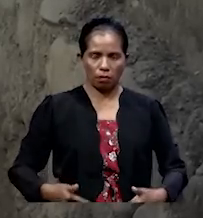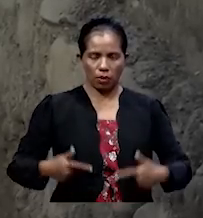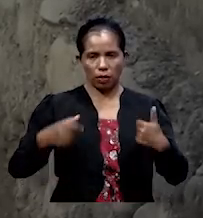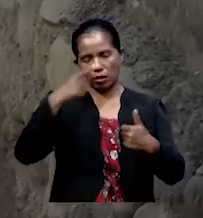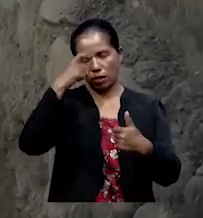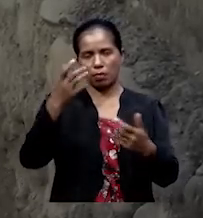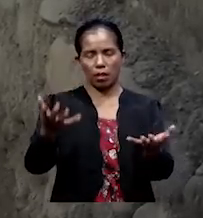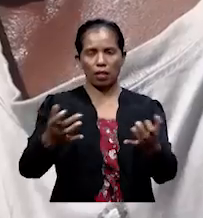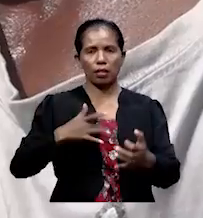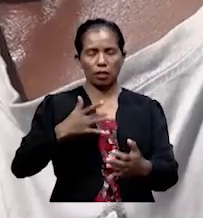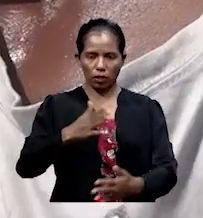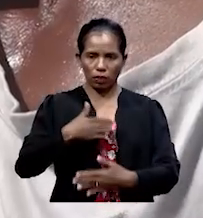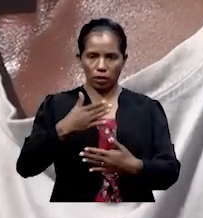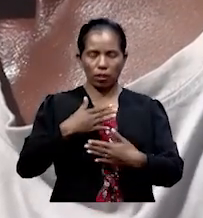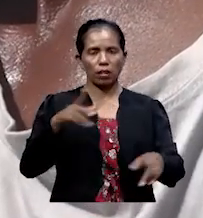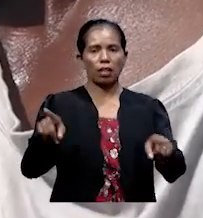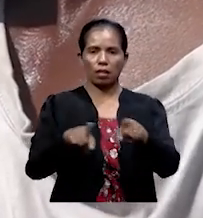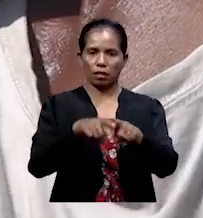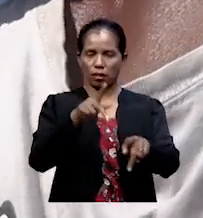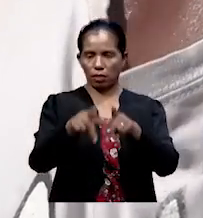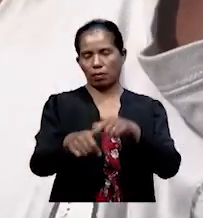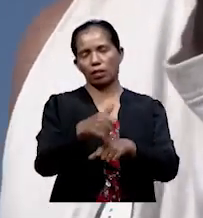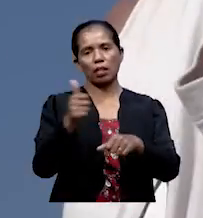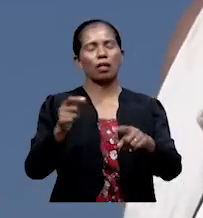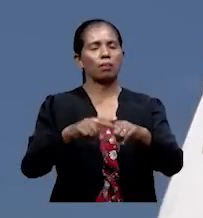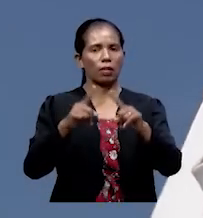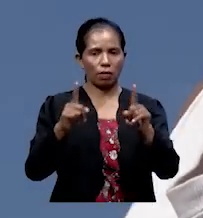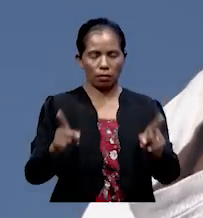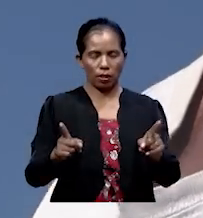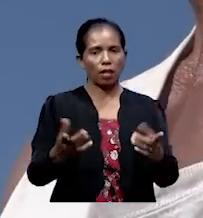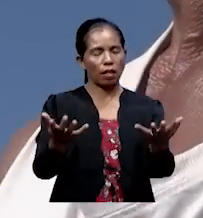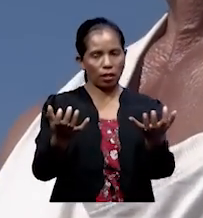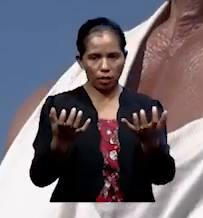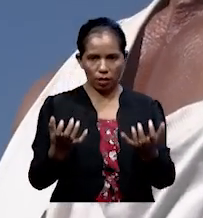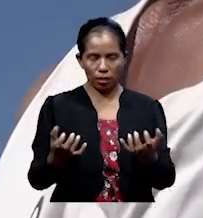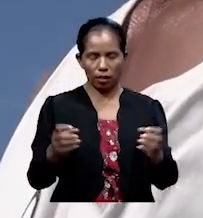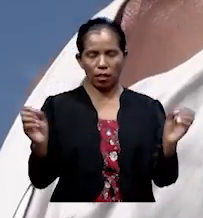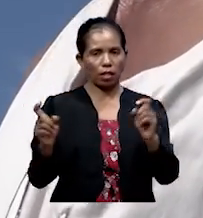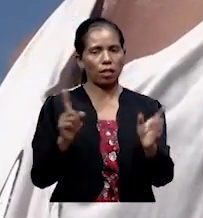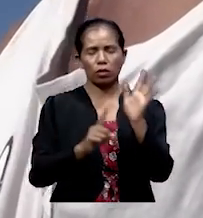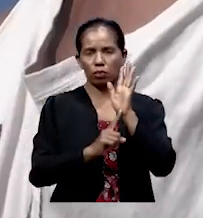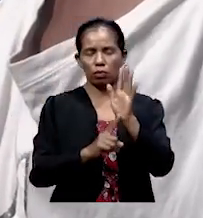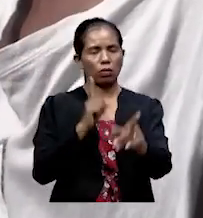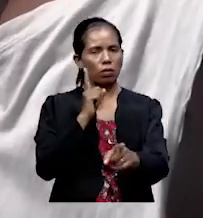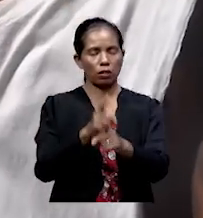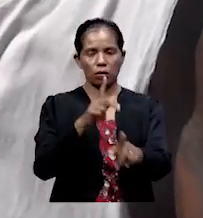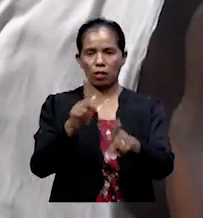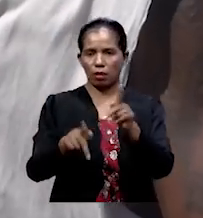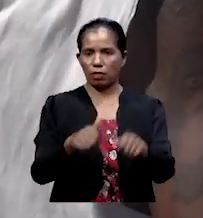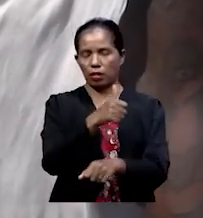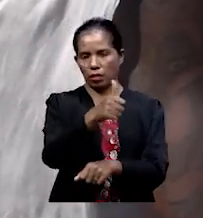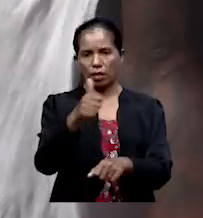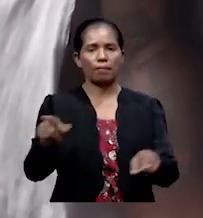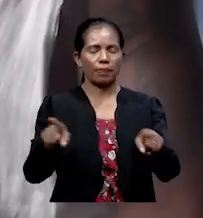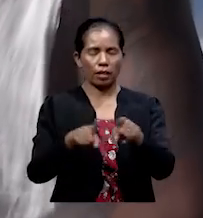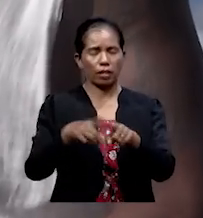hakarak sinti hak solok hanesan ema seluk. May be, hakarak kirak ne lasai realidade ba ema ide idak. Hanesan